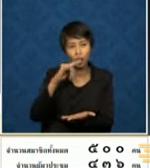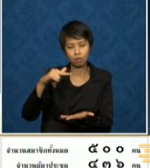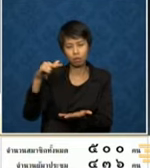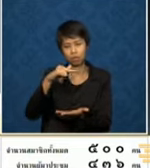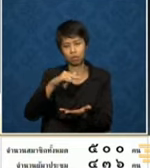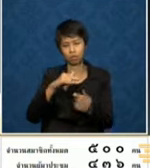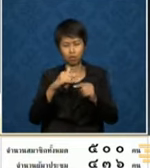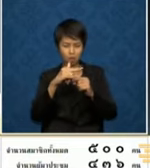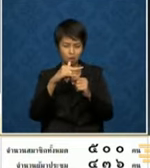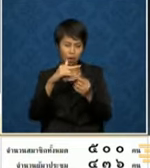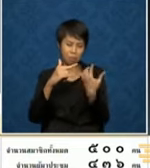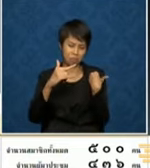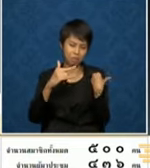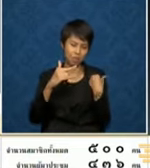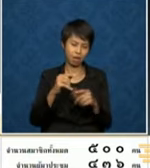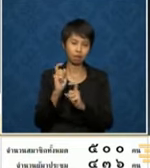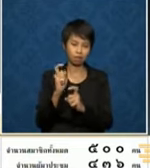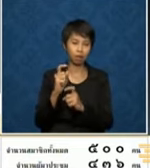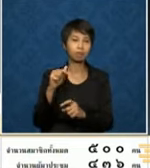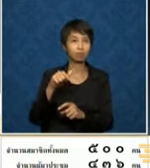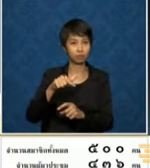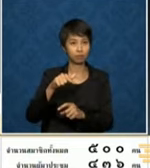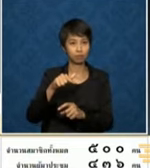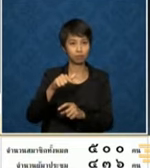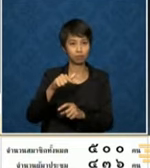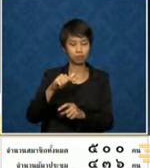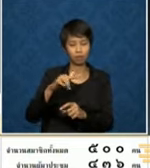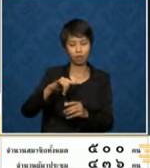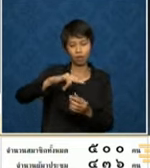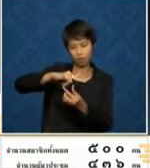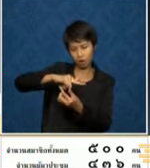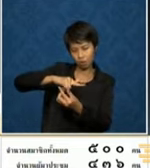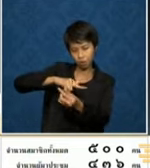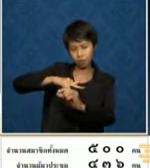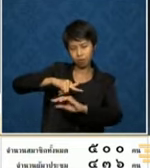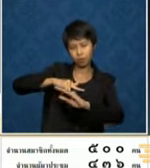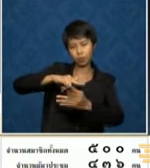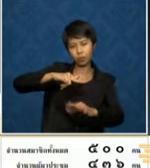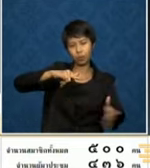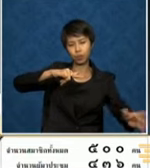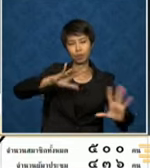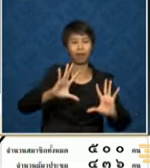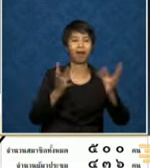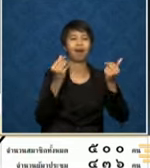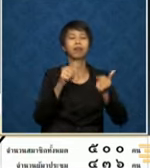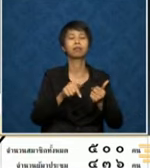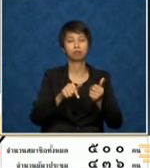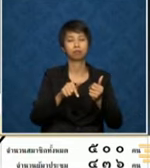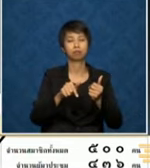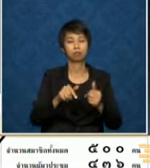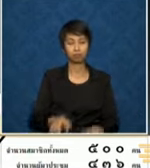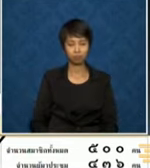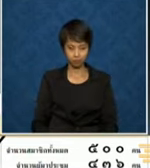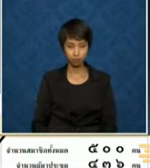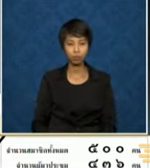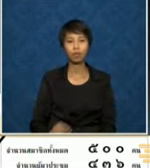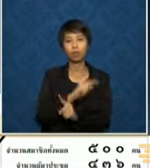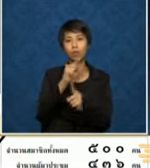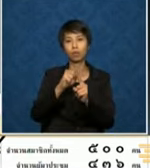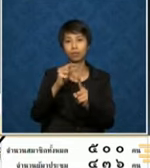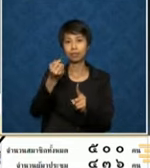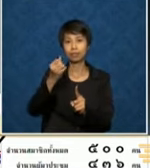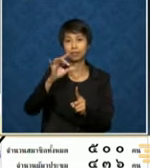เป็นแผงอยู่ใต้เครื่องบินเป็นจุดที่ปีกบรรจบลำตัวหลุดลอยและหายไปในอากาศครับท่านประธานครับ18มีน